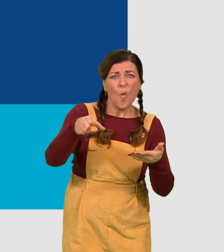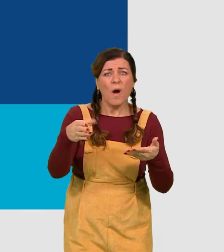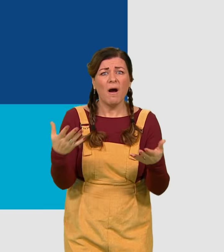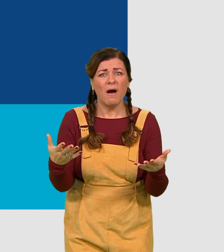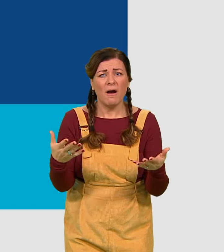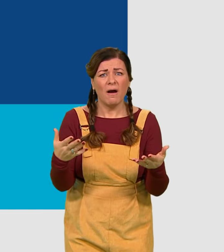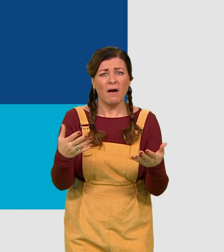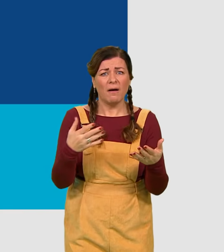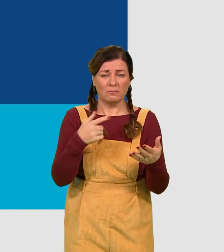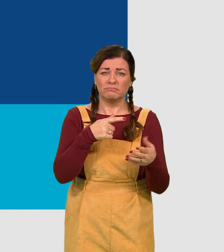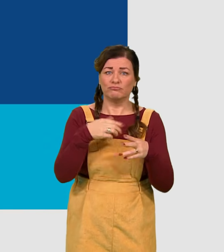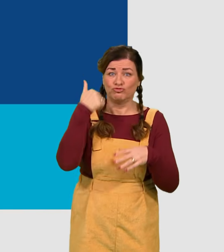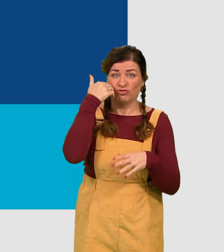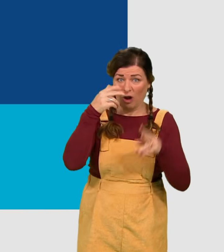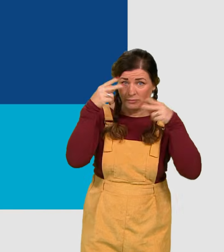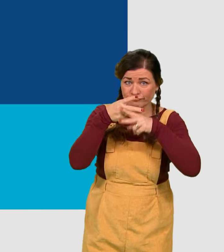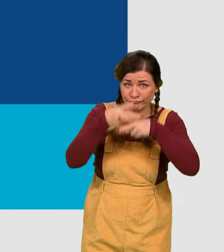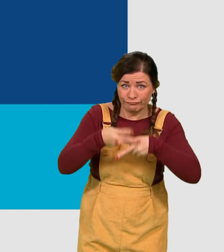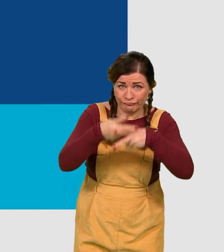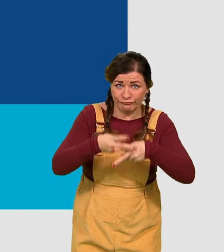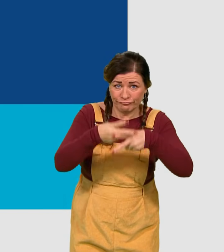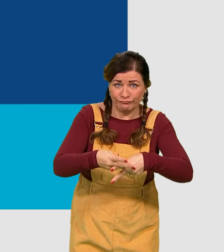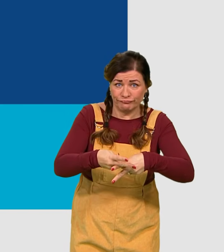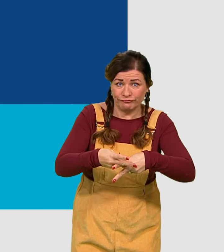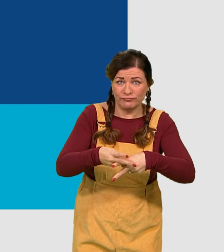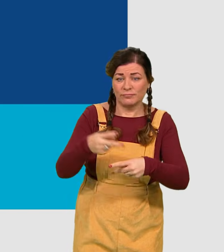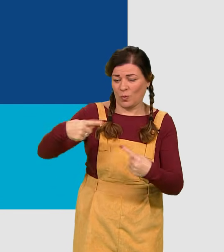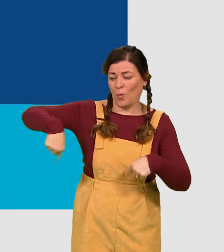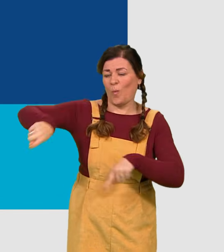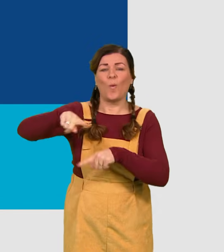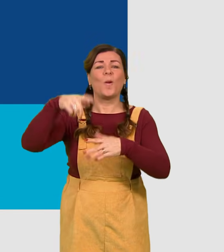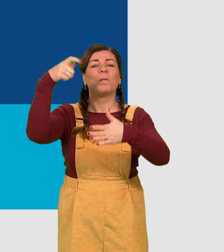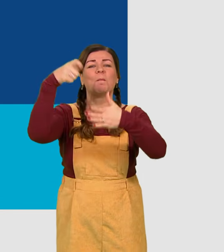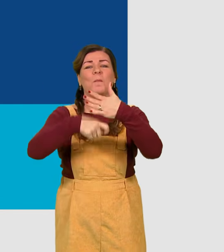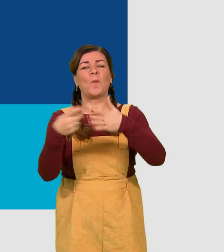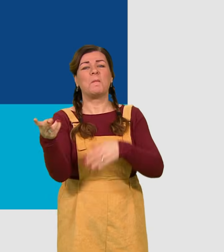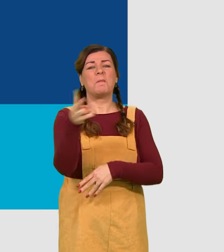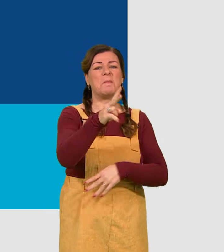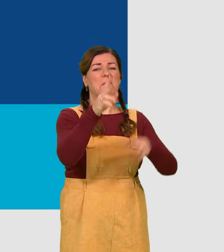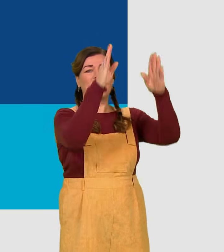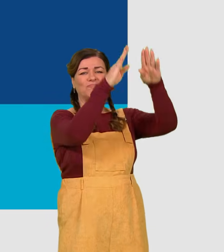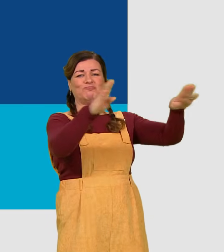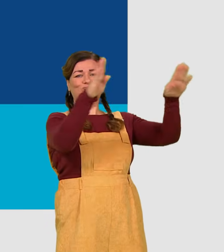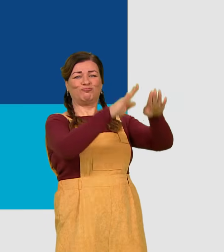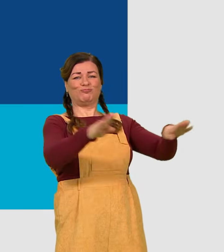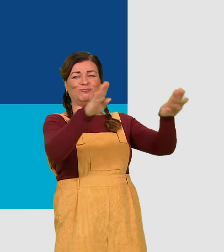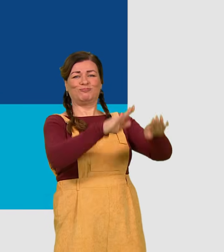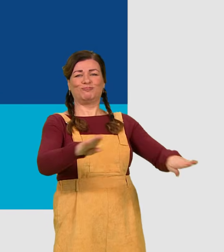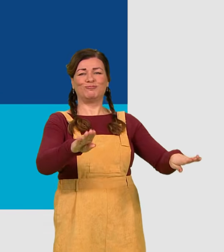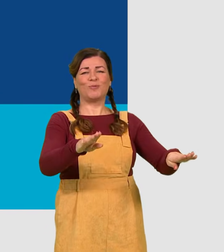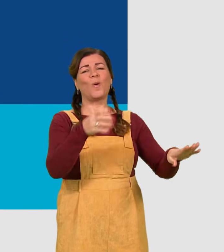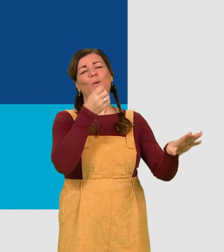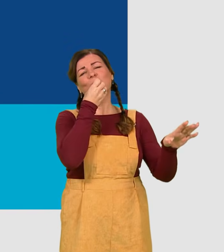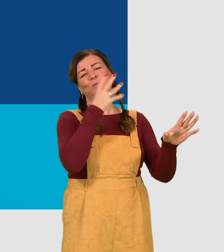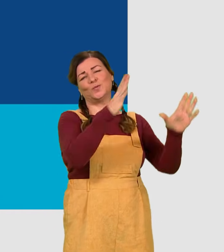Tra bod triog yn brysur yn yr ardd, roedd y gweddill wedi cael coeden Nadolig go iawn o'r fferm, wedi rhoi hi fyny yn